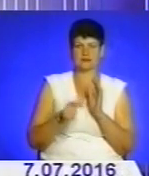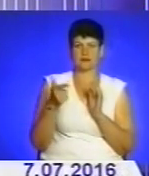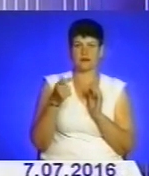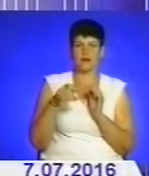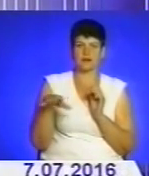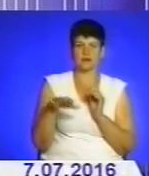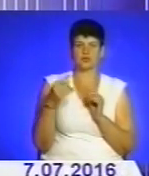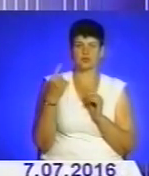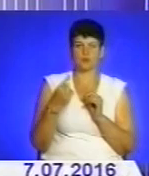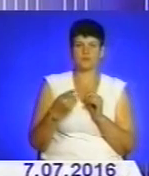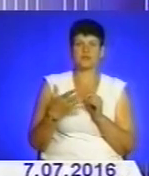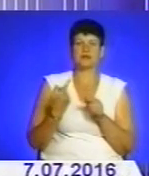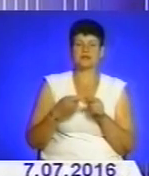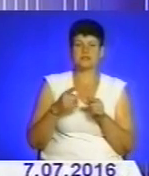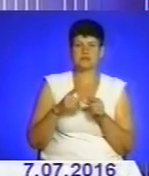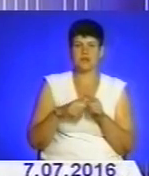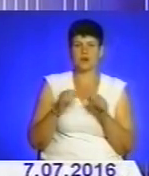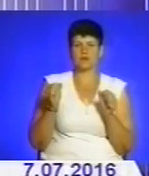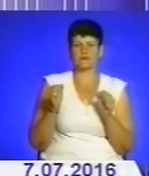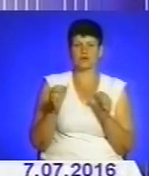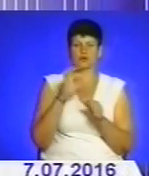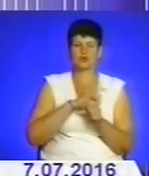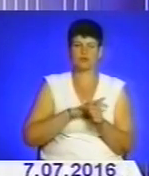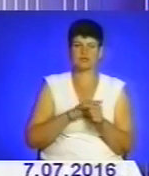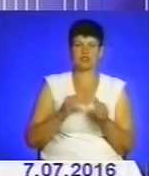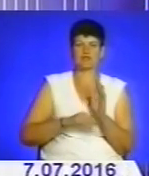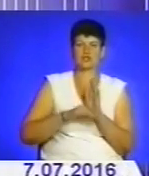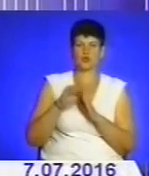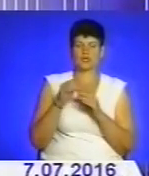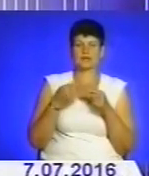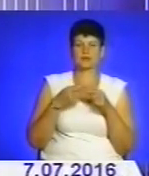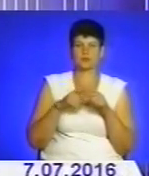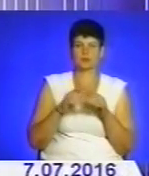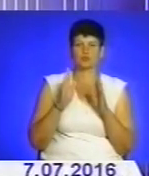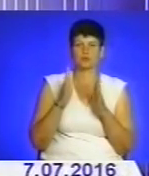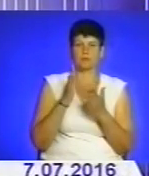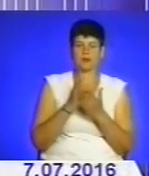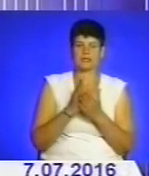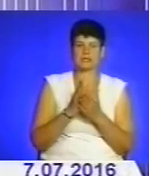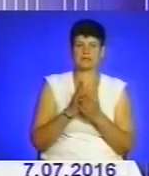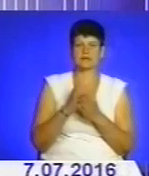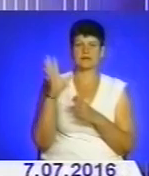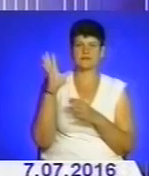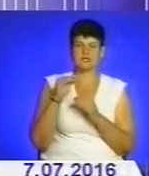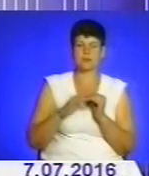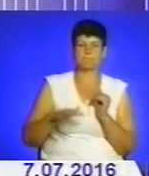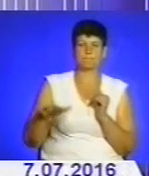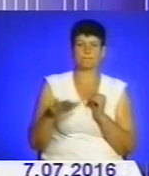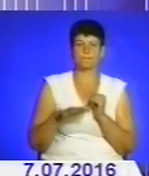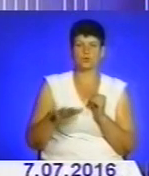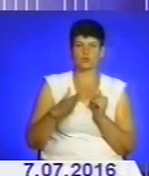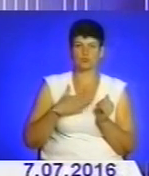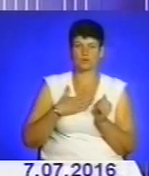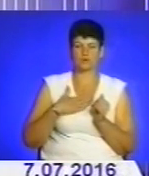цьому господарстві. Там дотримуються високих технологій. Я думаю, що треба знати на всій площі, вони мають значну частину площі в нашому